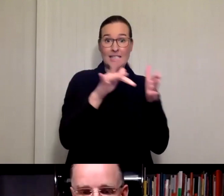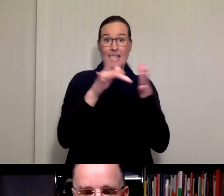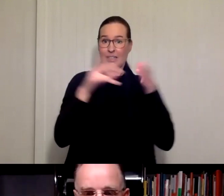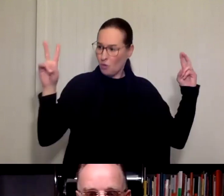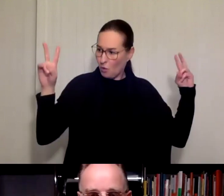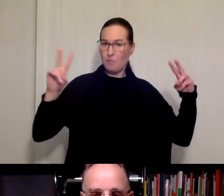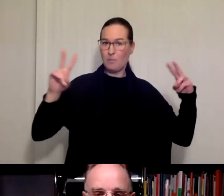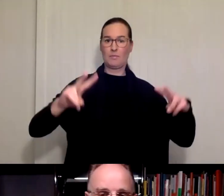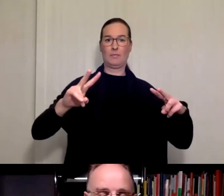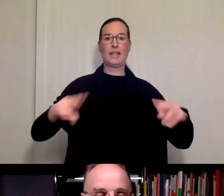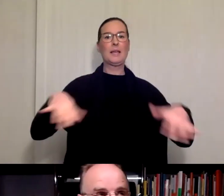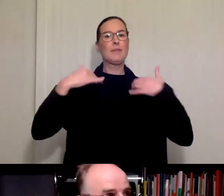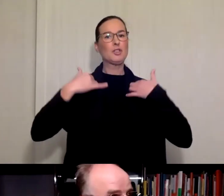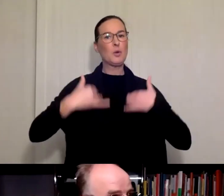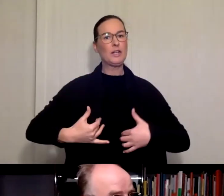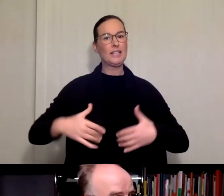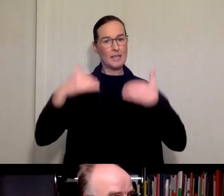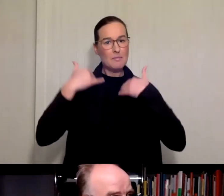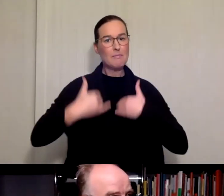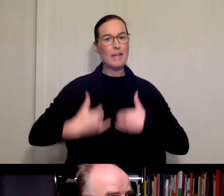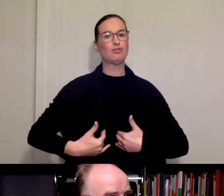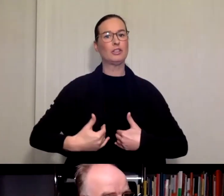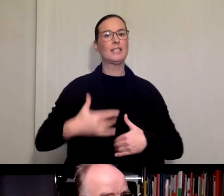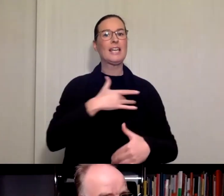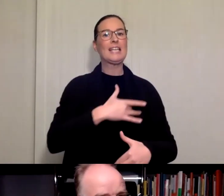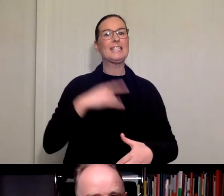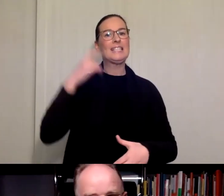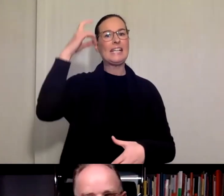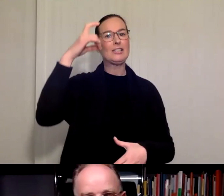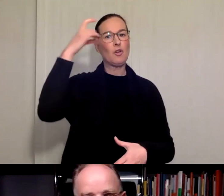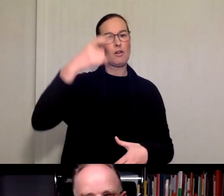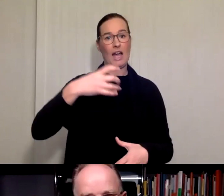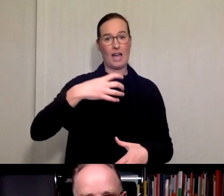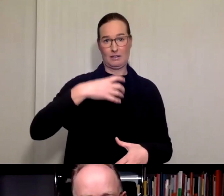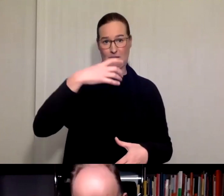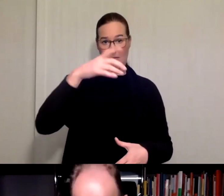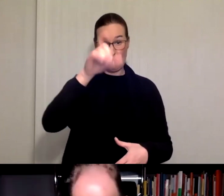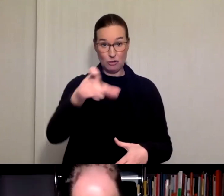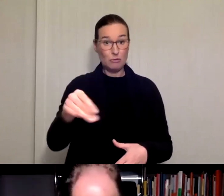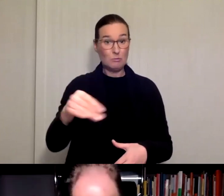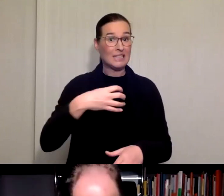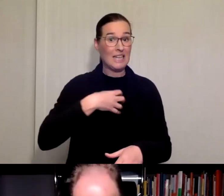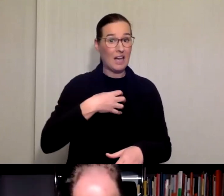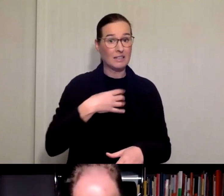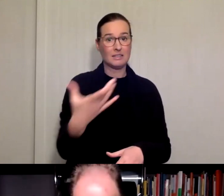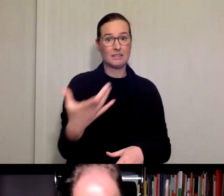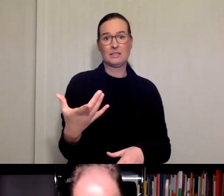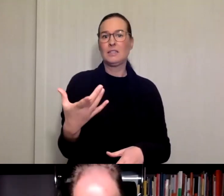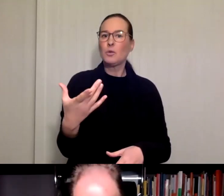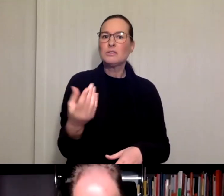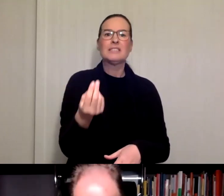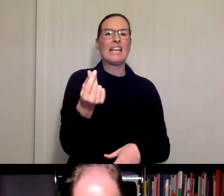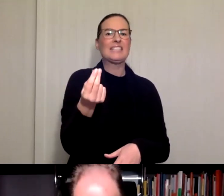menschlich. Seelsorge an kranken Menschen in existenziellen Nöten, aber auch die Situation